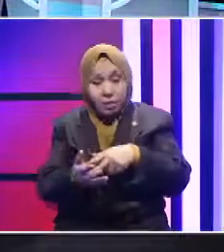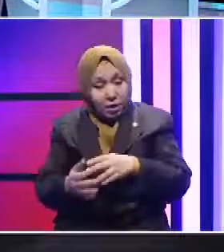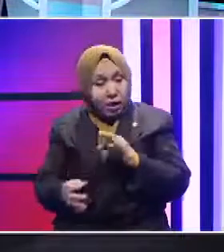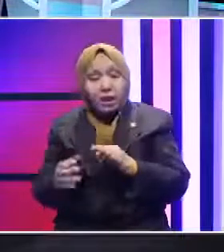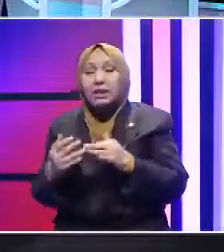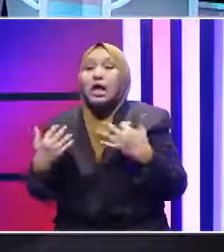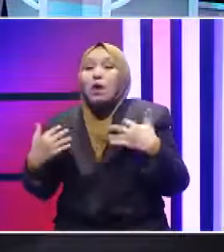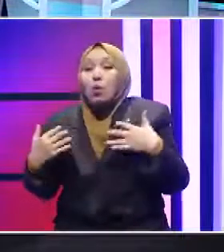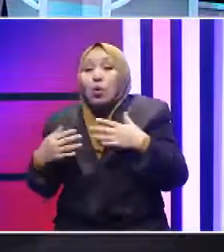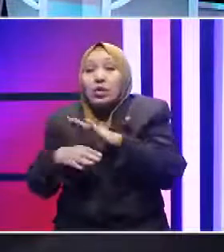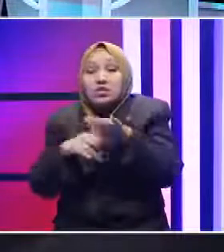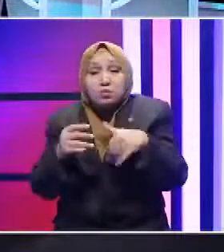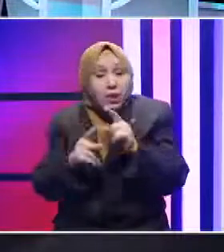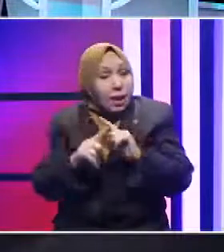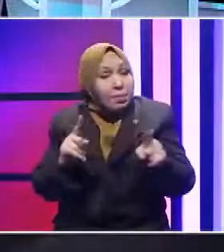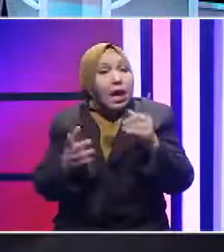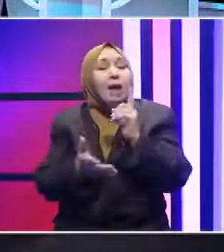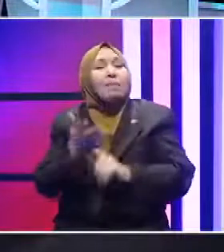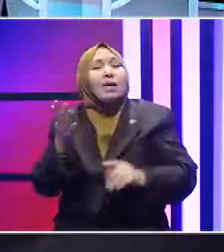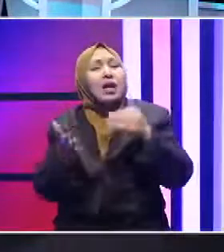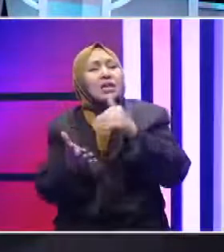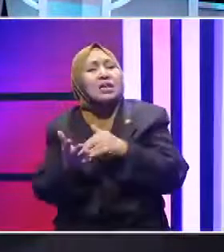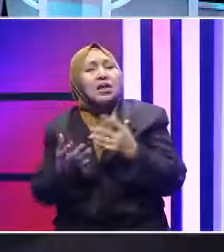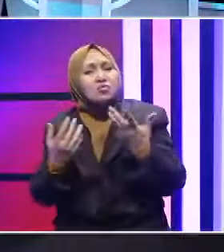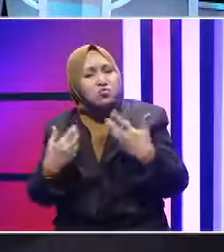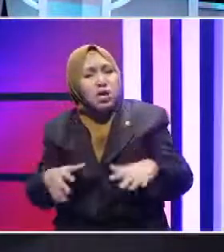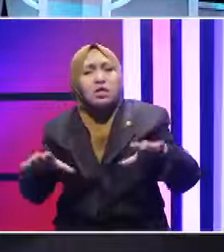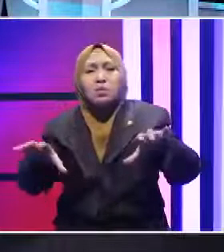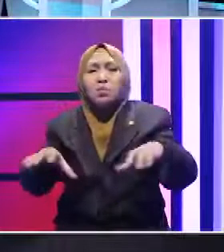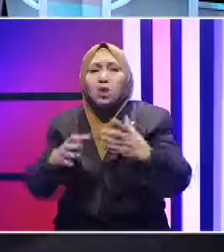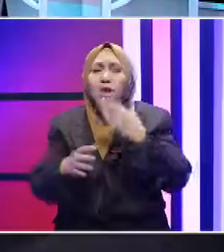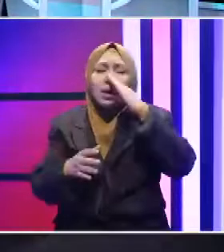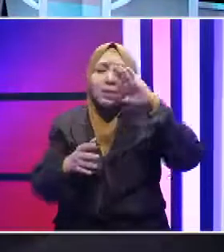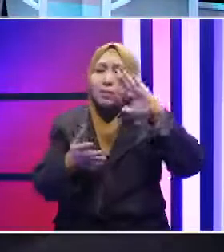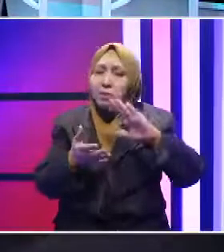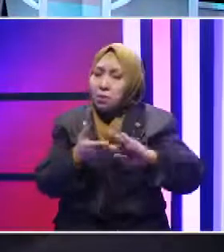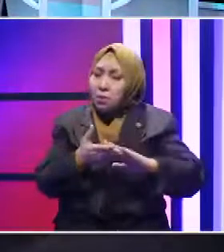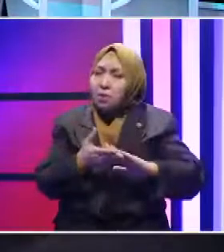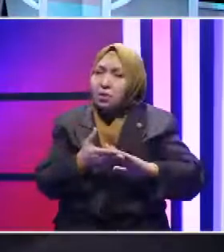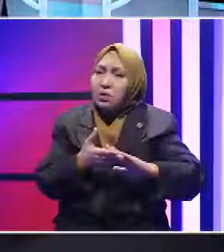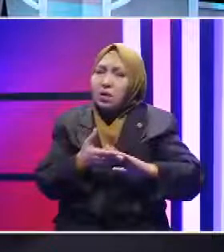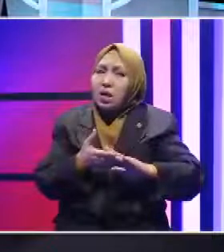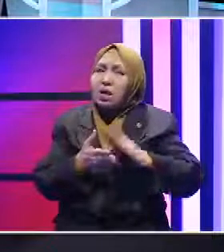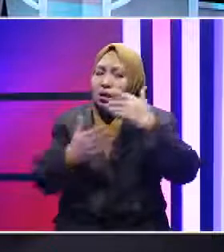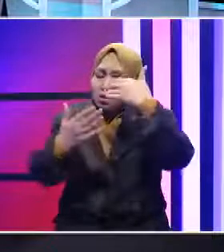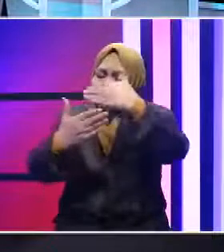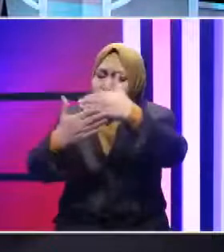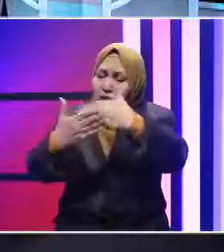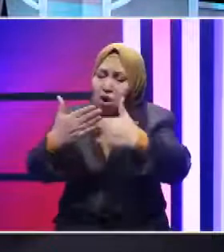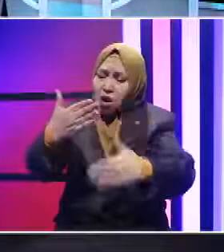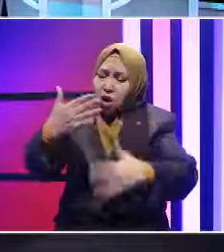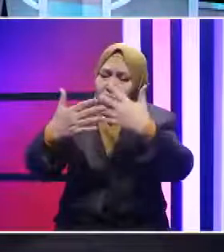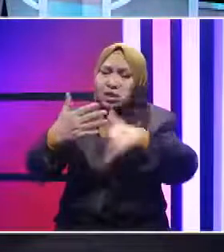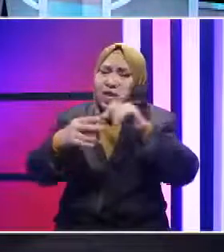ya. Tetapi apa lagi yang qaddamat, apakah yang telah dilakukan yang buruk pun senarai sekali ustaz. Akan disenaraikan, tengok balik